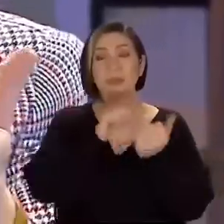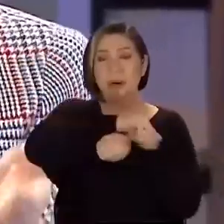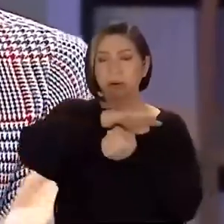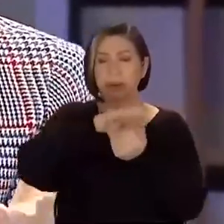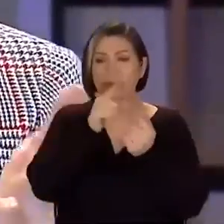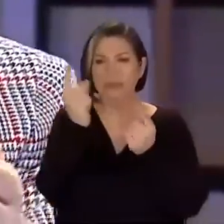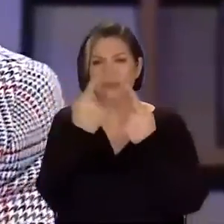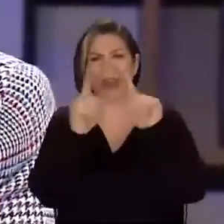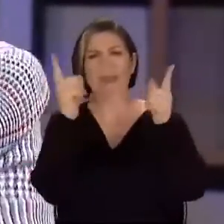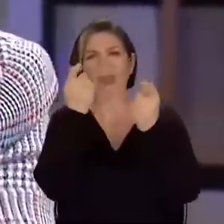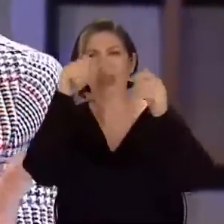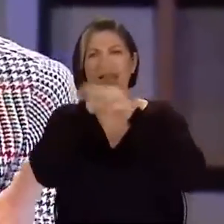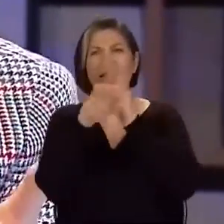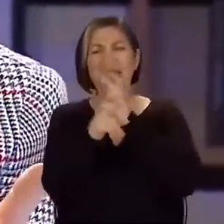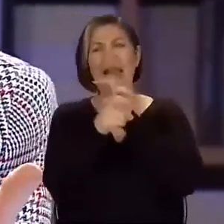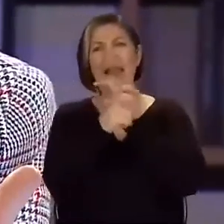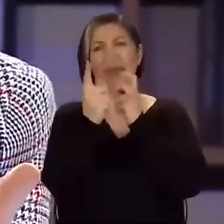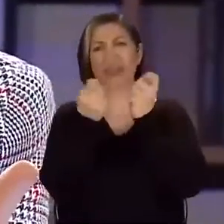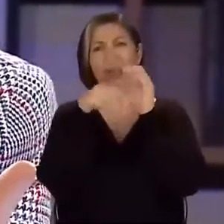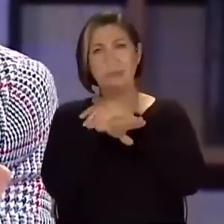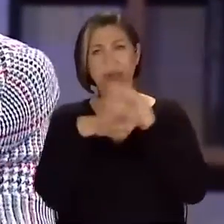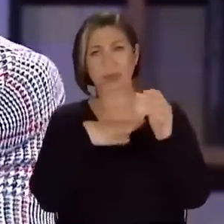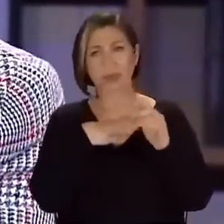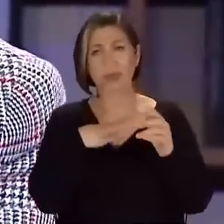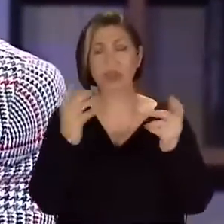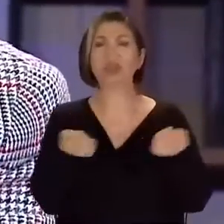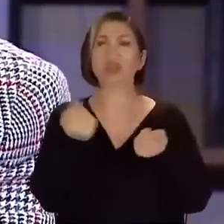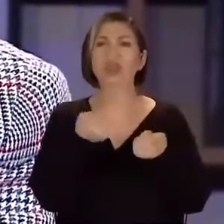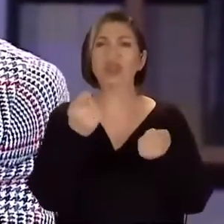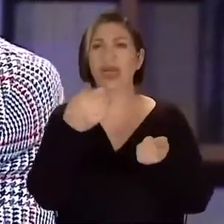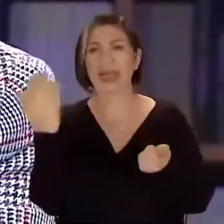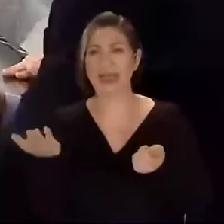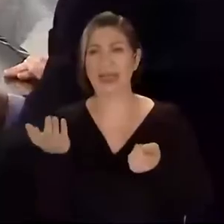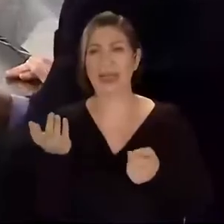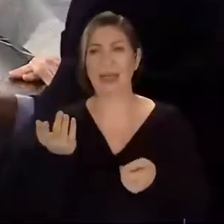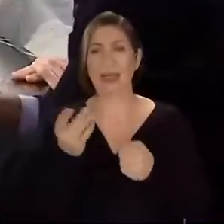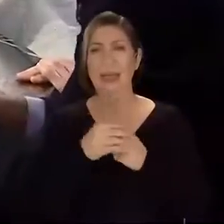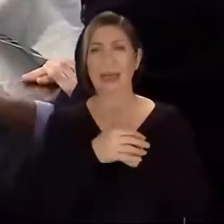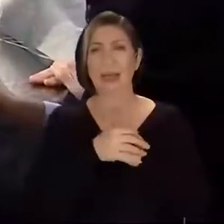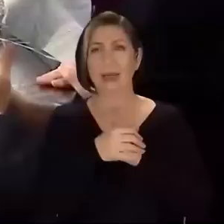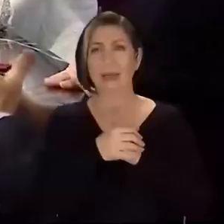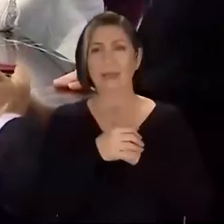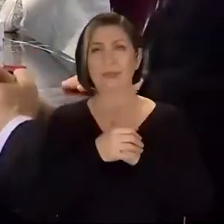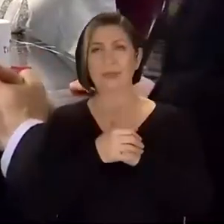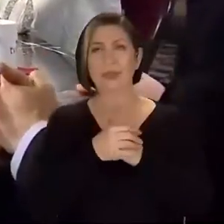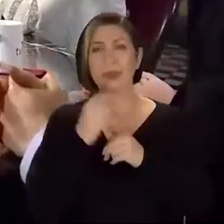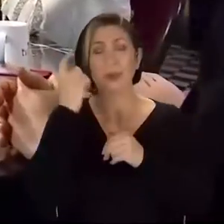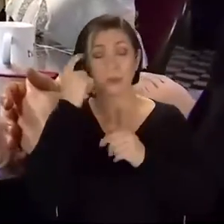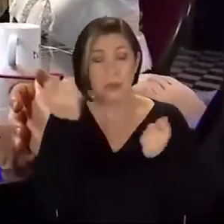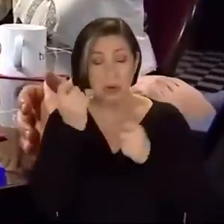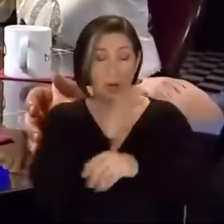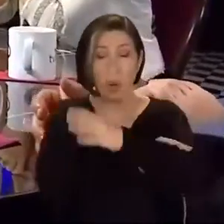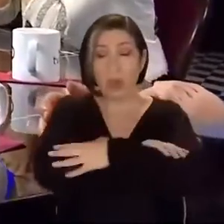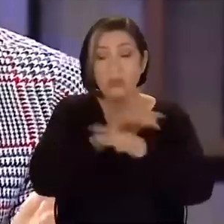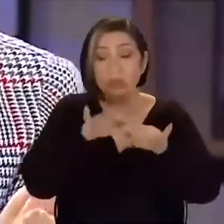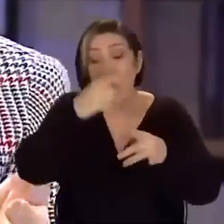spekülatif bir işlere girmek istiyorsun, riskli bir işlere girmek istiyorsun, çalışacağın yerde yani bir işte kafa emeği mi, kol emeği